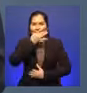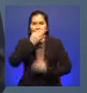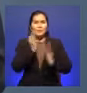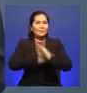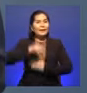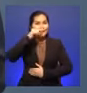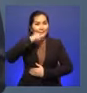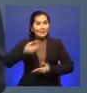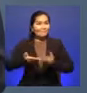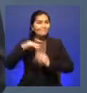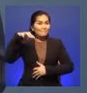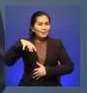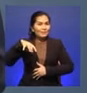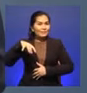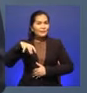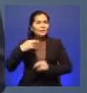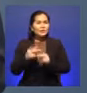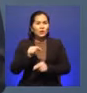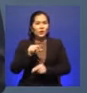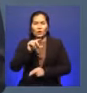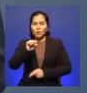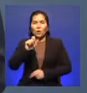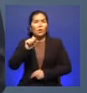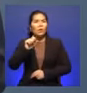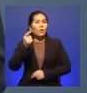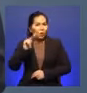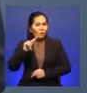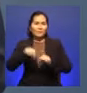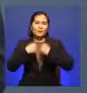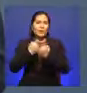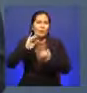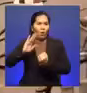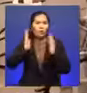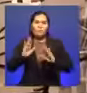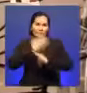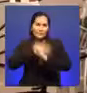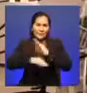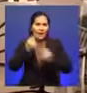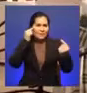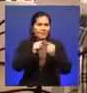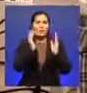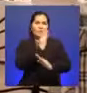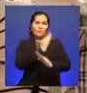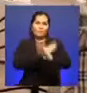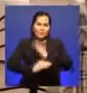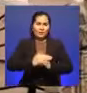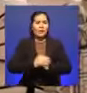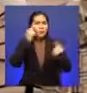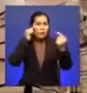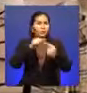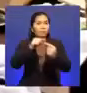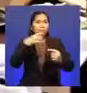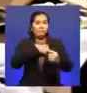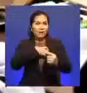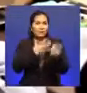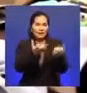ยซึ่งเป็นสมาคมของคนพิการโดยคนพิการและเพื่อคนพิการ เรามีวัตถุประสงค์ที่จะขยายการจ้